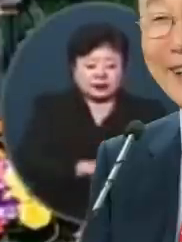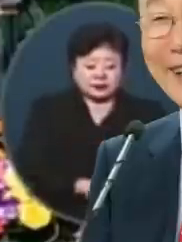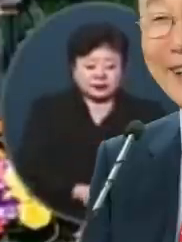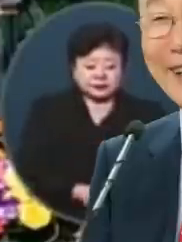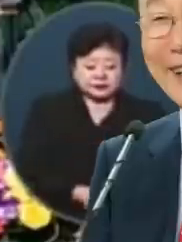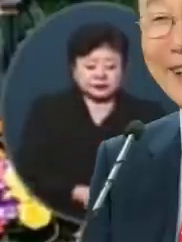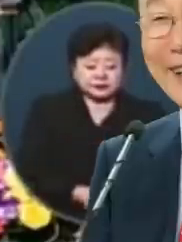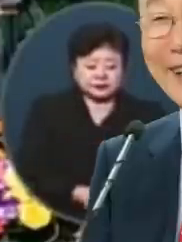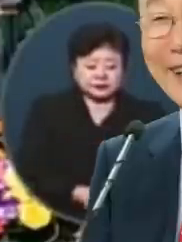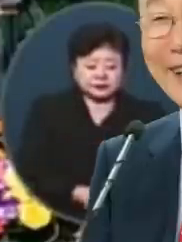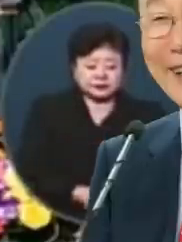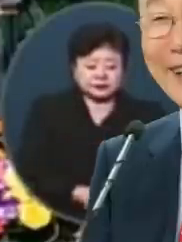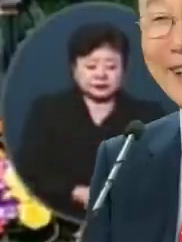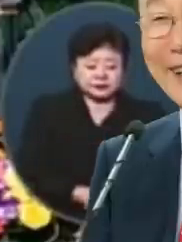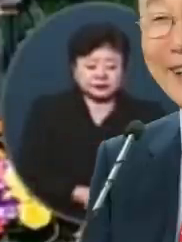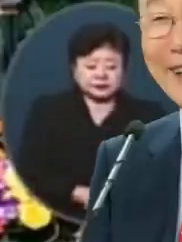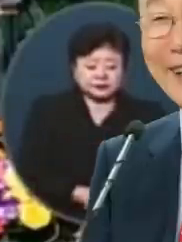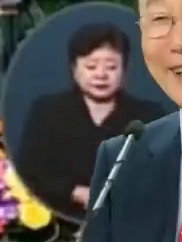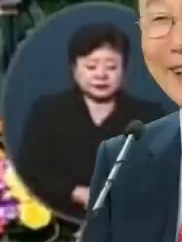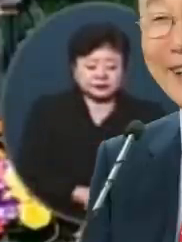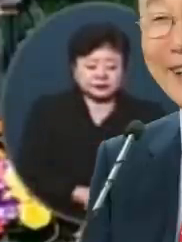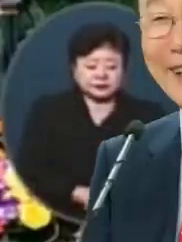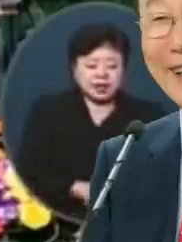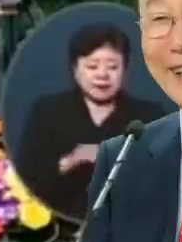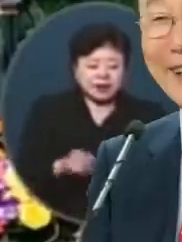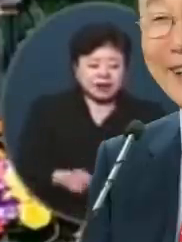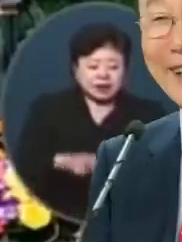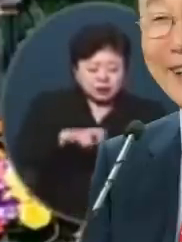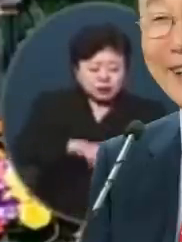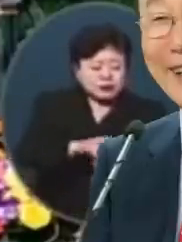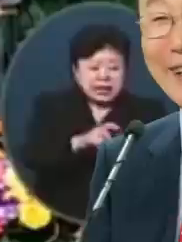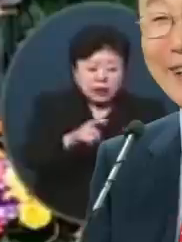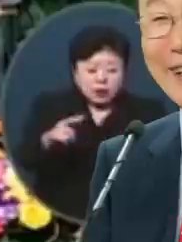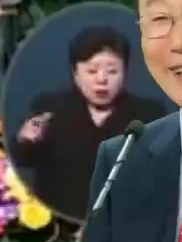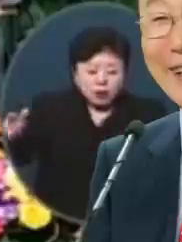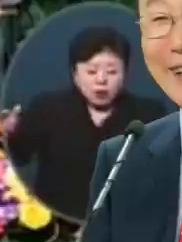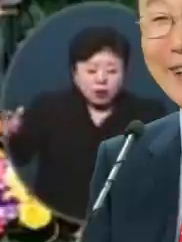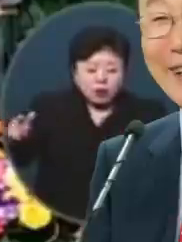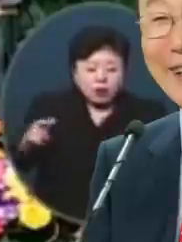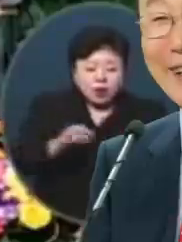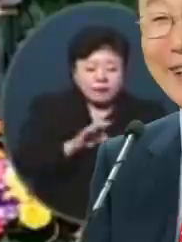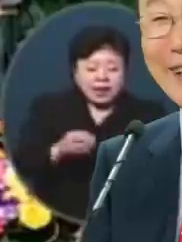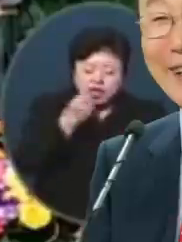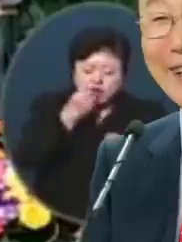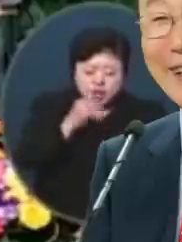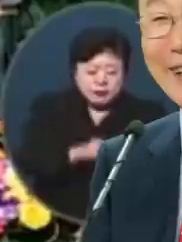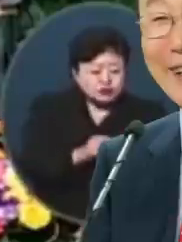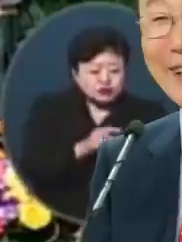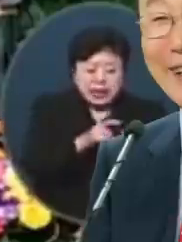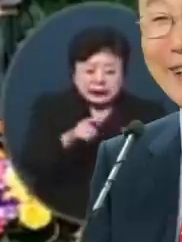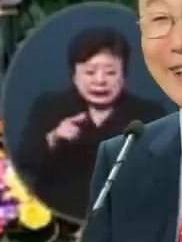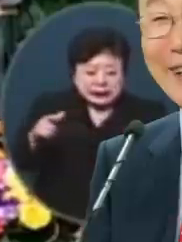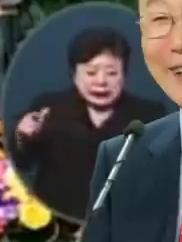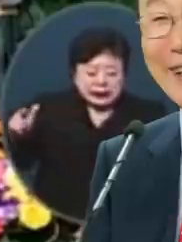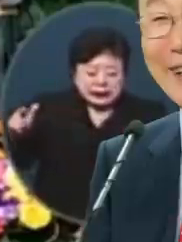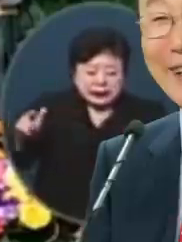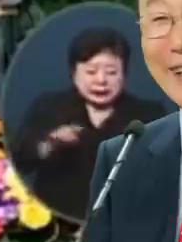남기리니 다 바알에게 무릎을 꿇지 아니하고 다 바알에게 입맞추지 아니한 자라.